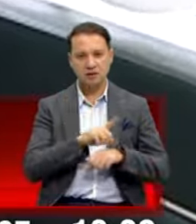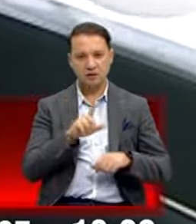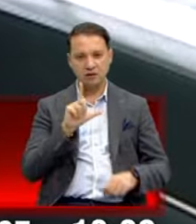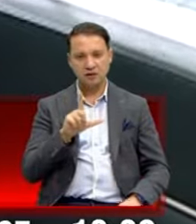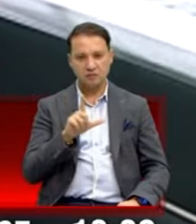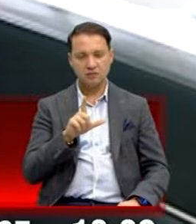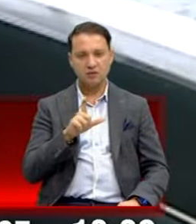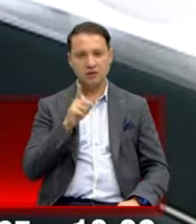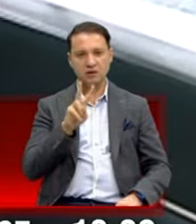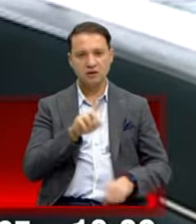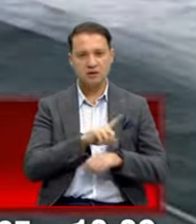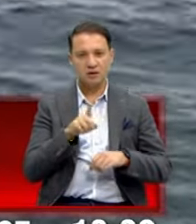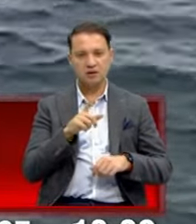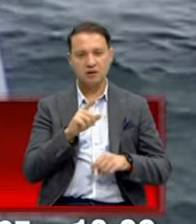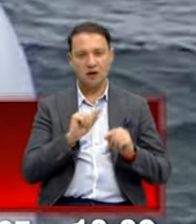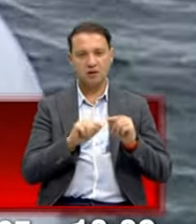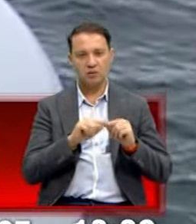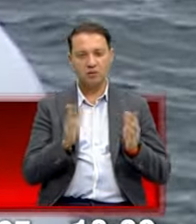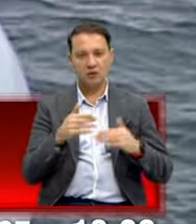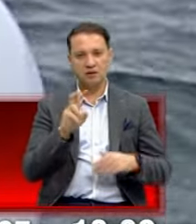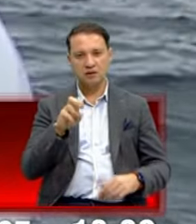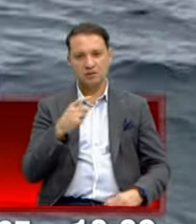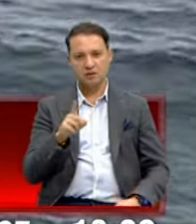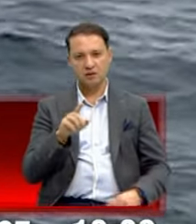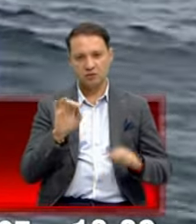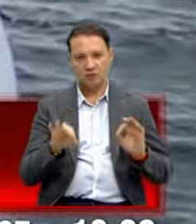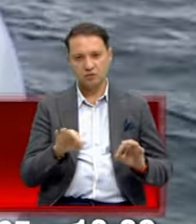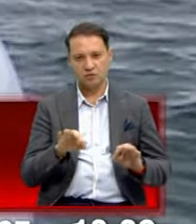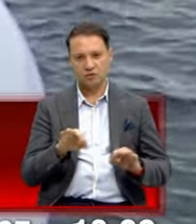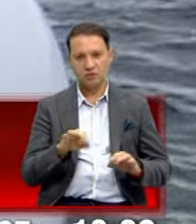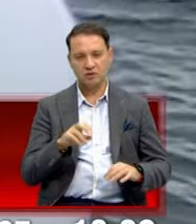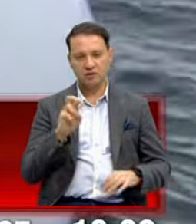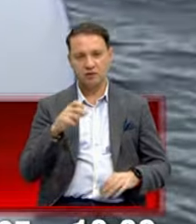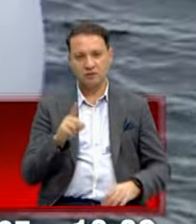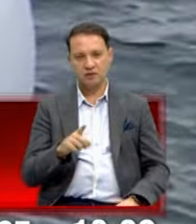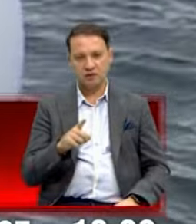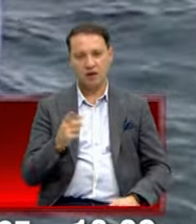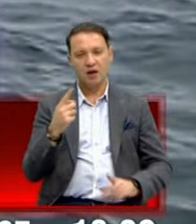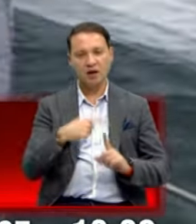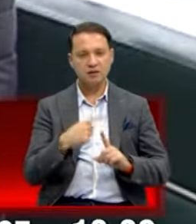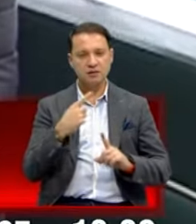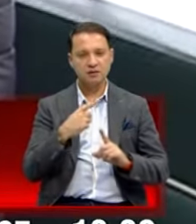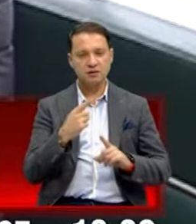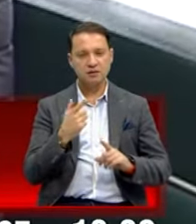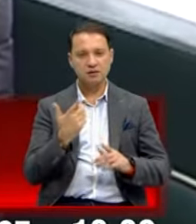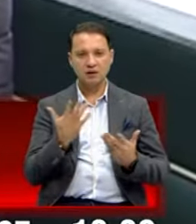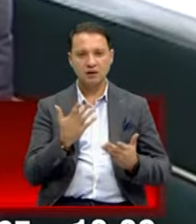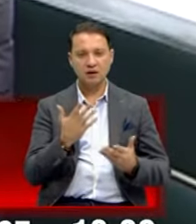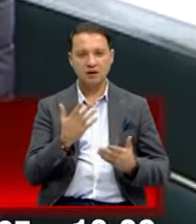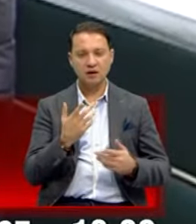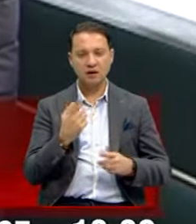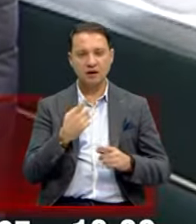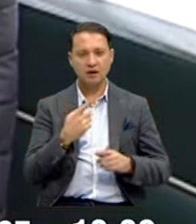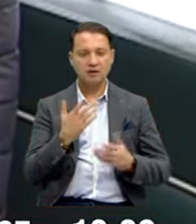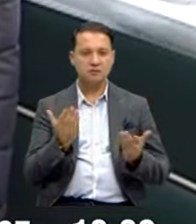geçiyor zaten. O 2 saatlik böyle ekonomik pakette 8.000 liradan başlıyor. 8.000 liradan başlıyor. Aynen. Ekstralarla nereye çıkar o mesela? Bir